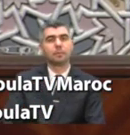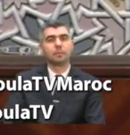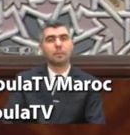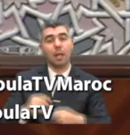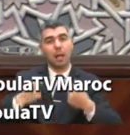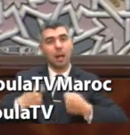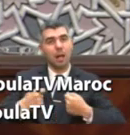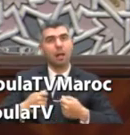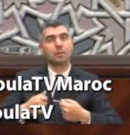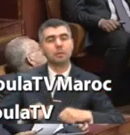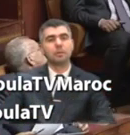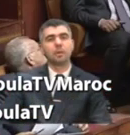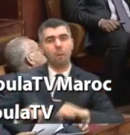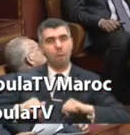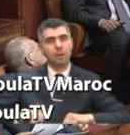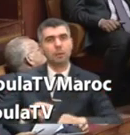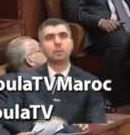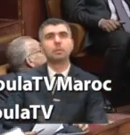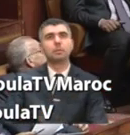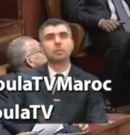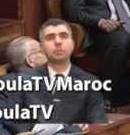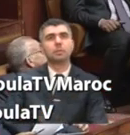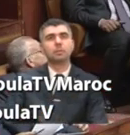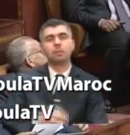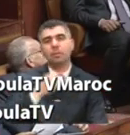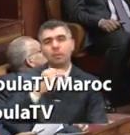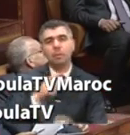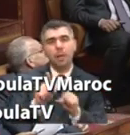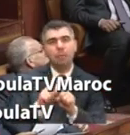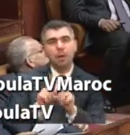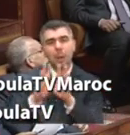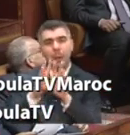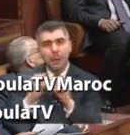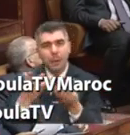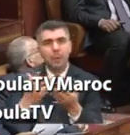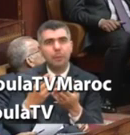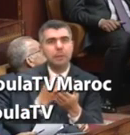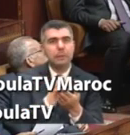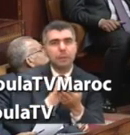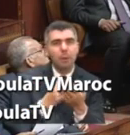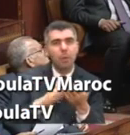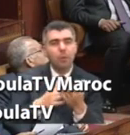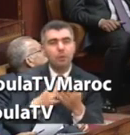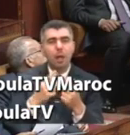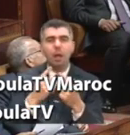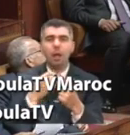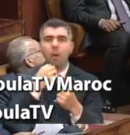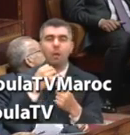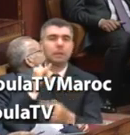سيد رئيس، سيد الوزير، هذه القضية ديال الخصاص هي قضية مزمنة، وسيد